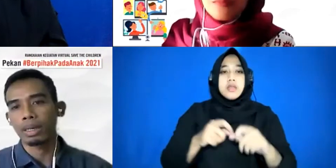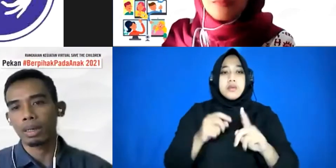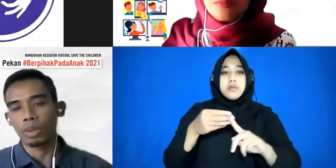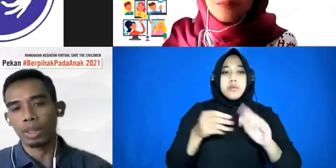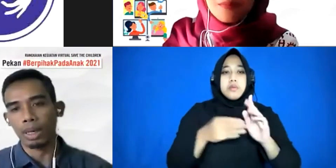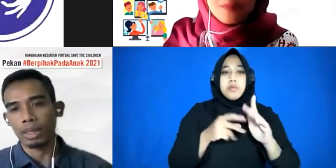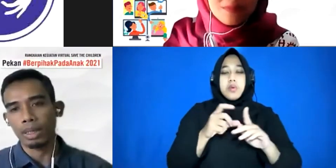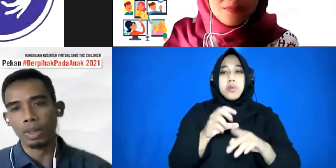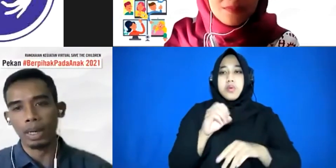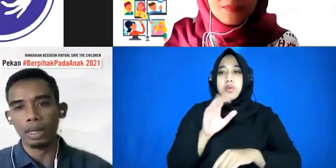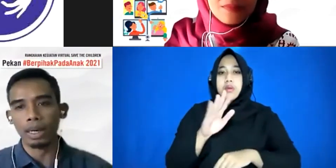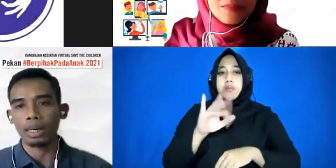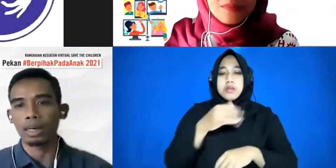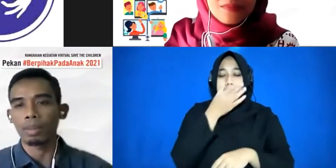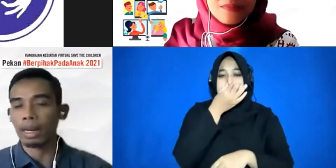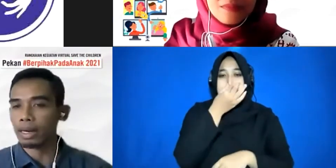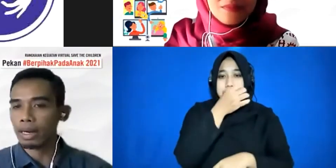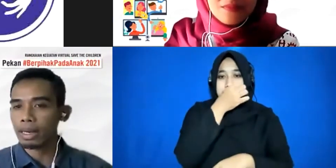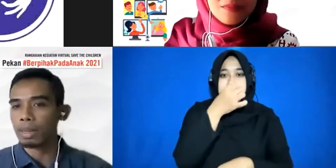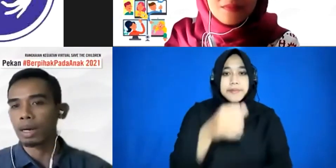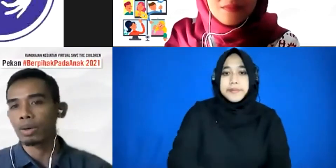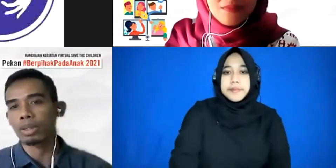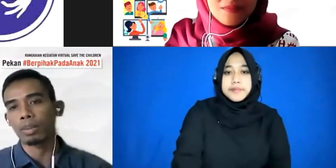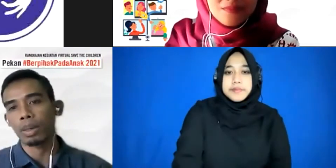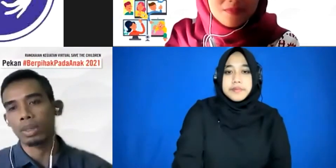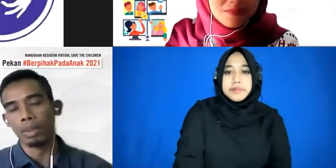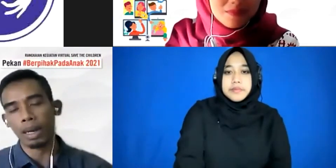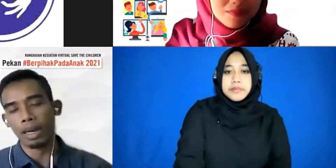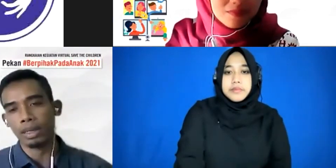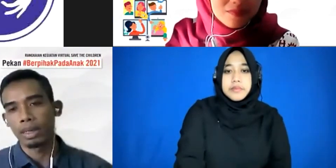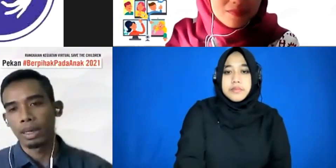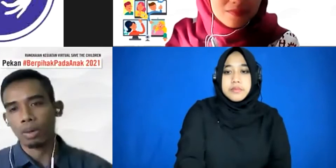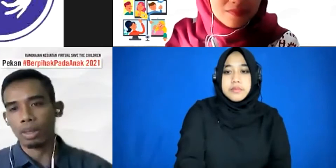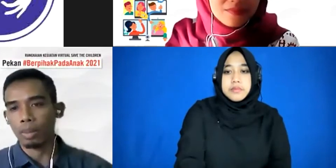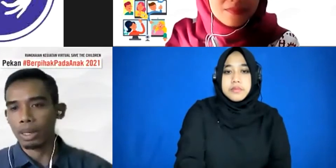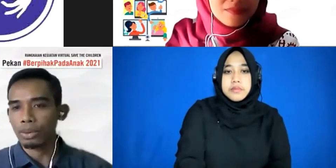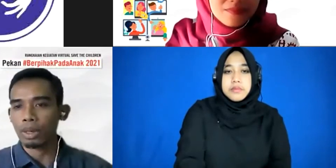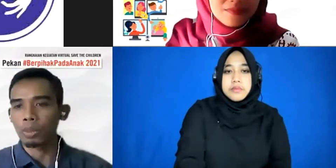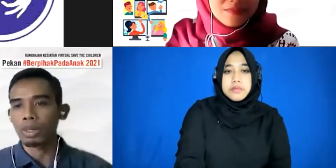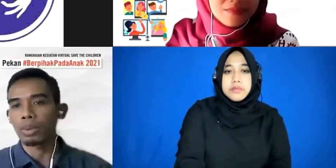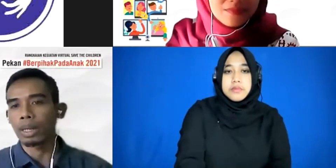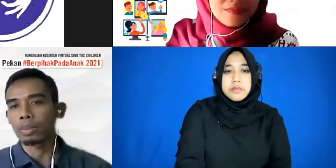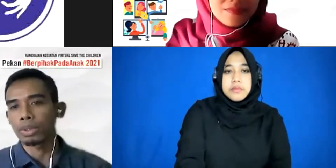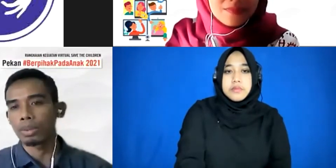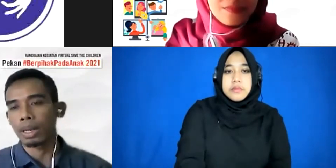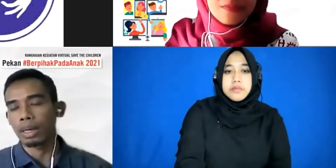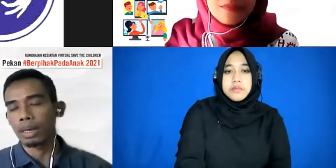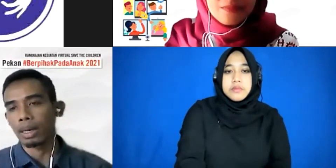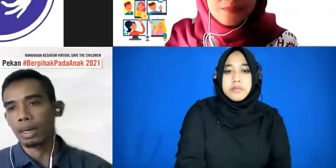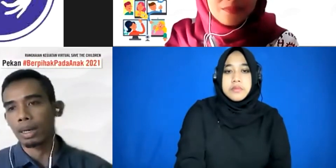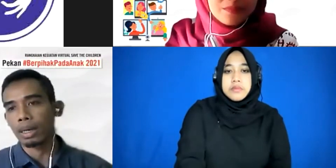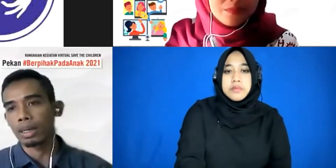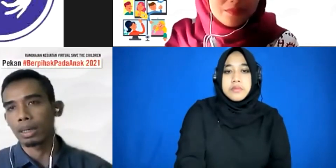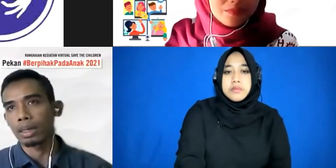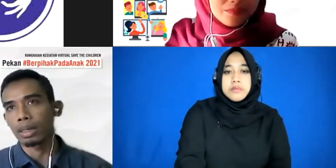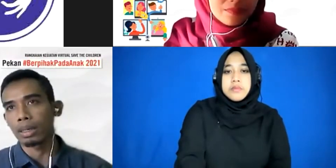sebagainya. Kemudian di wilayah Malang Raya, Malang Kota, Kabupaten Malang, Kota Batu, kemudian